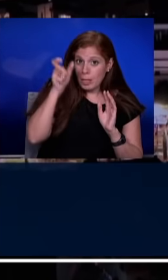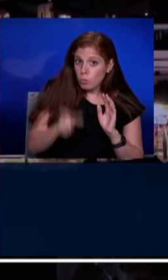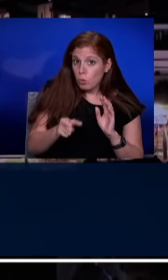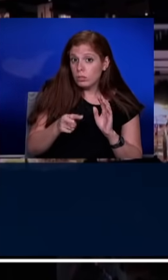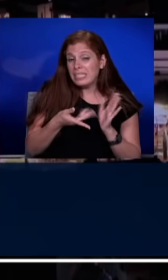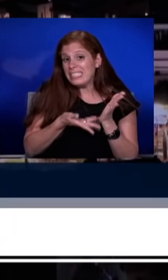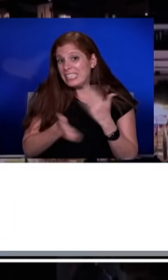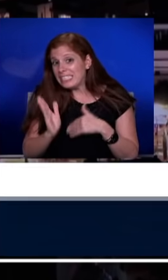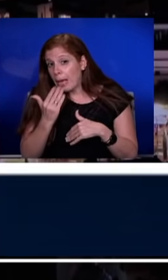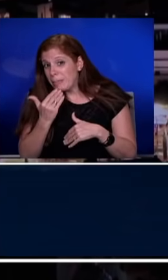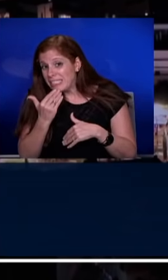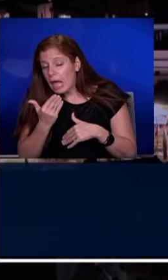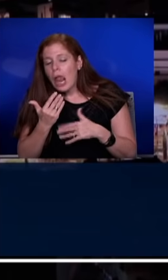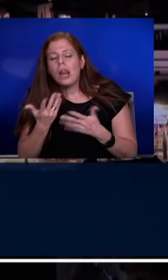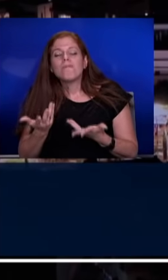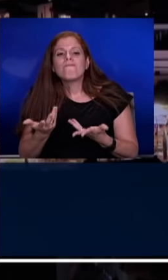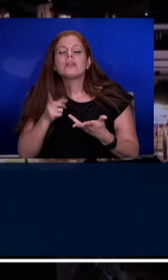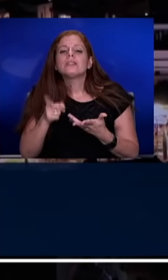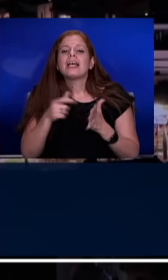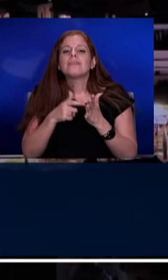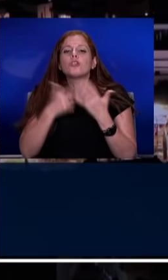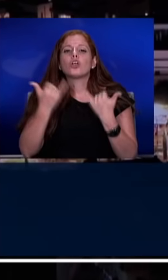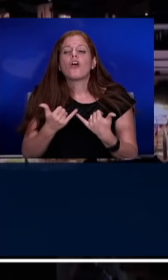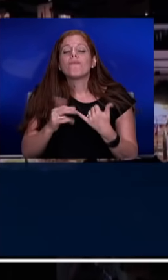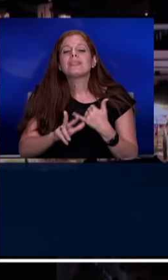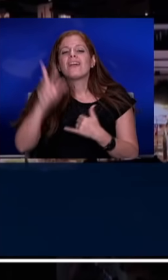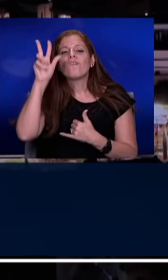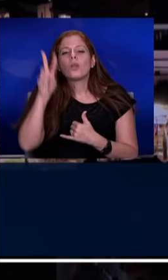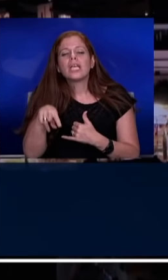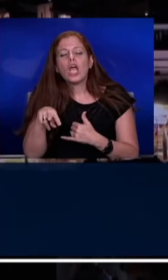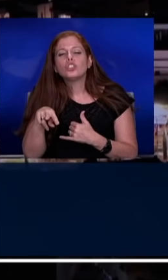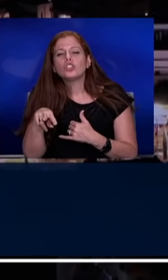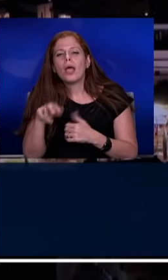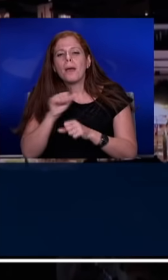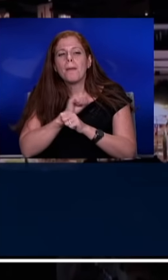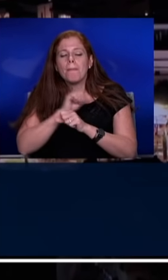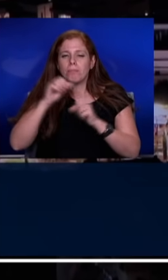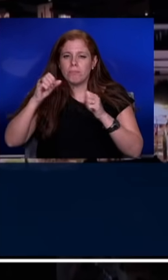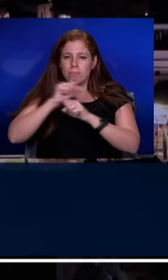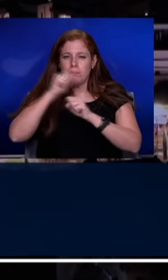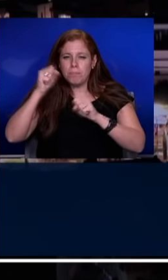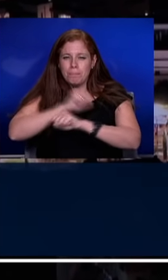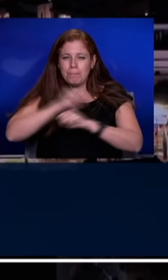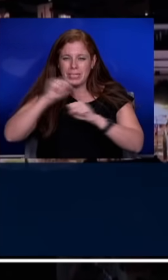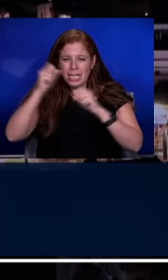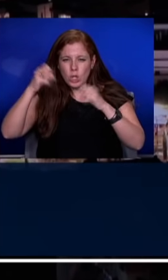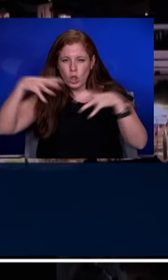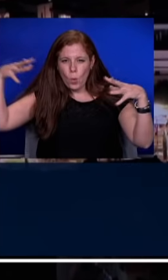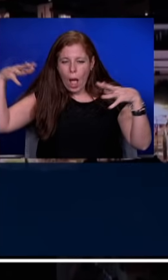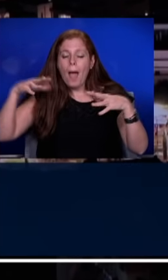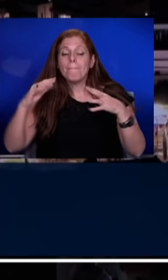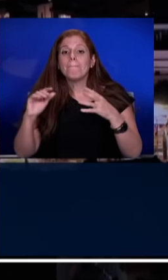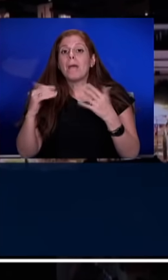מישראל. זו הסיבה גם שכרגע בגבול הצפון יש פצצות תאורה. ומה שקורה כרגע